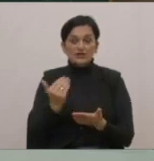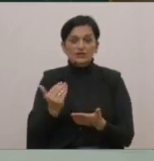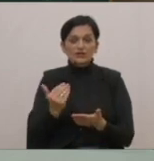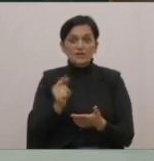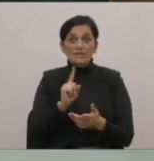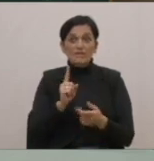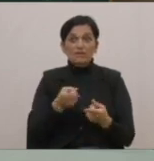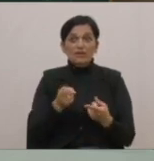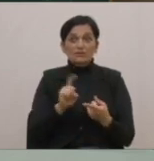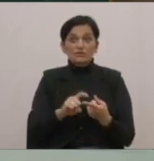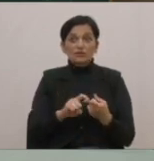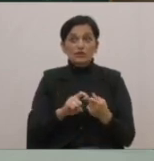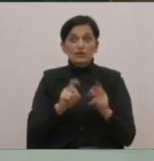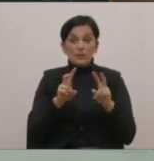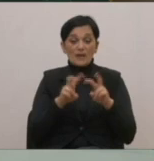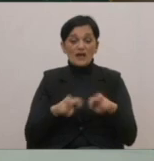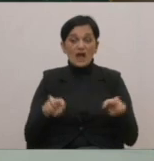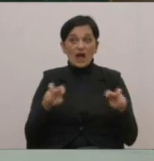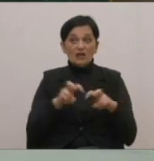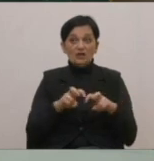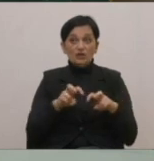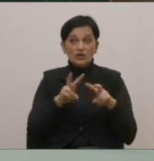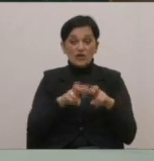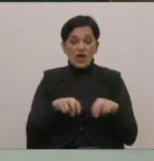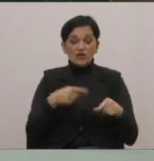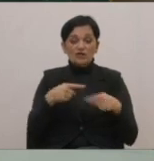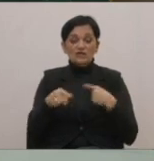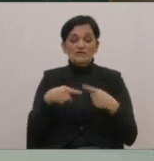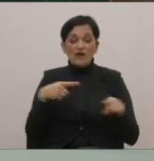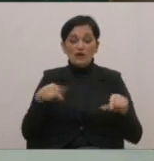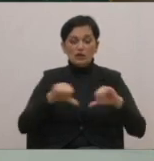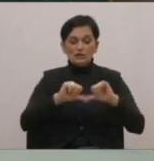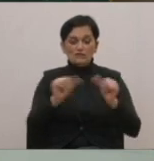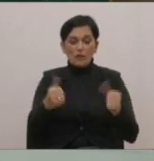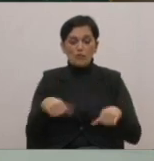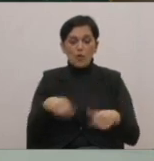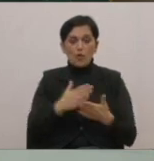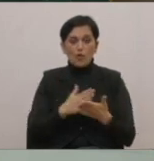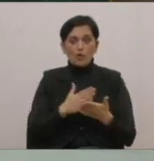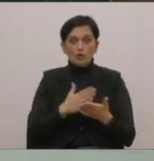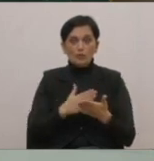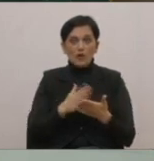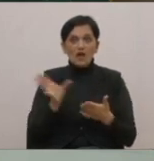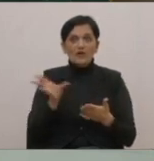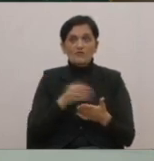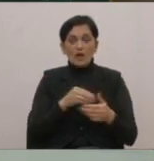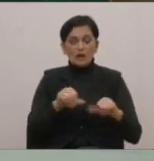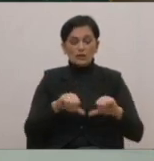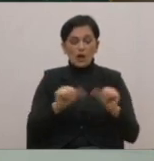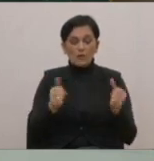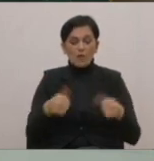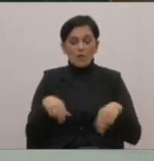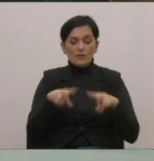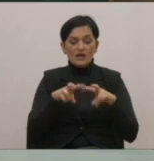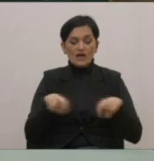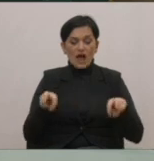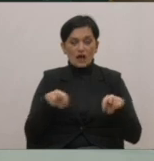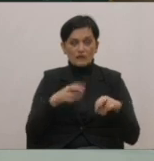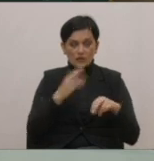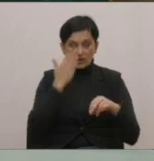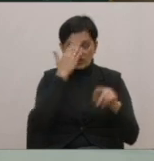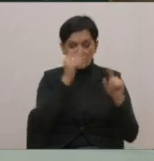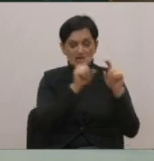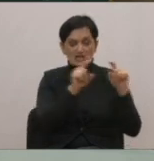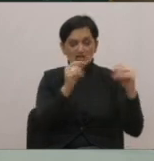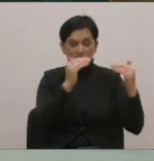რაც შეეხება განხილვას, განხილვის სხვადასხვა ფორმა არსებობს, განხილვის ყველა ფორმა არის განხილვის ფორმა, მათ შორის თავების